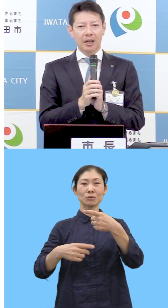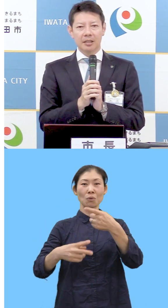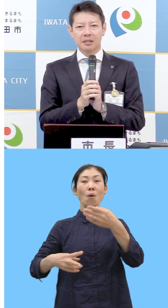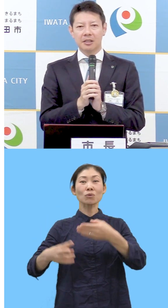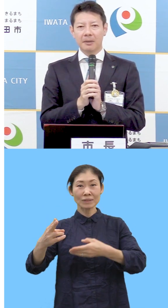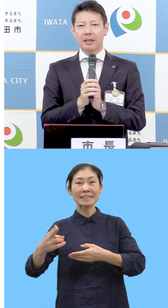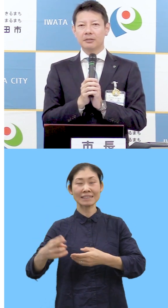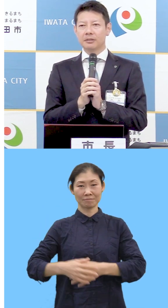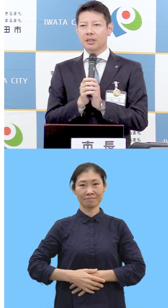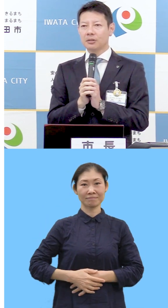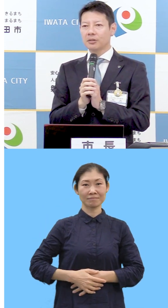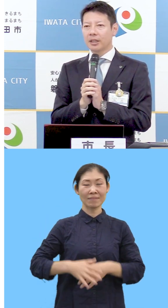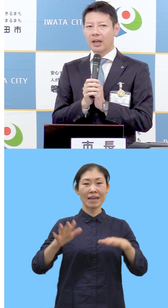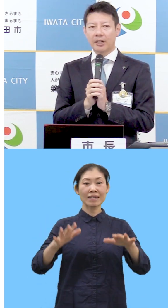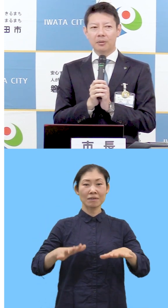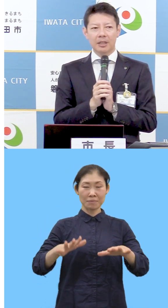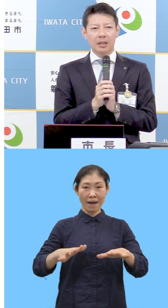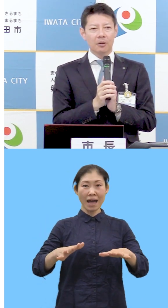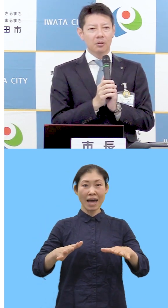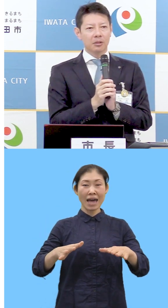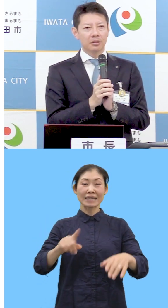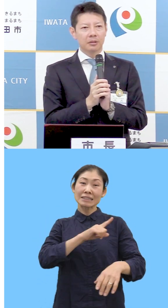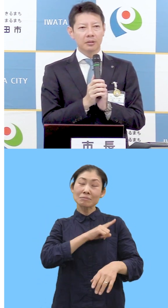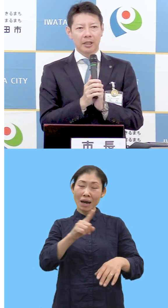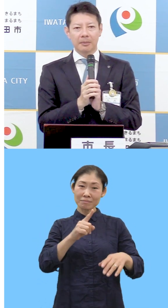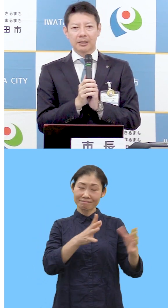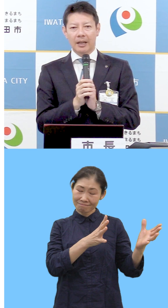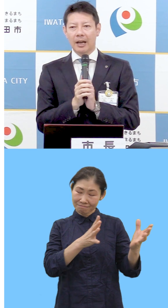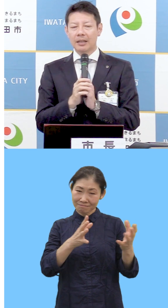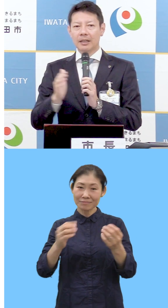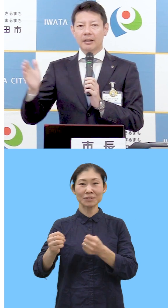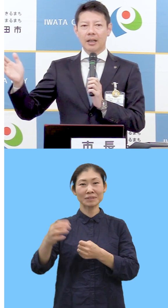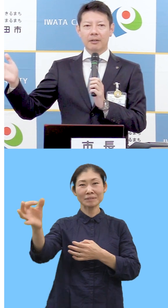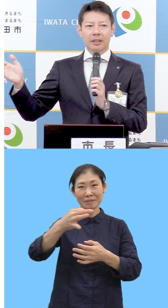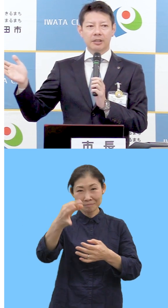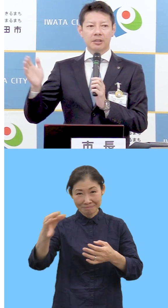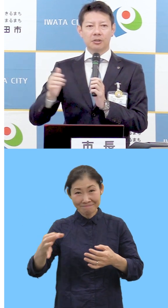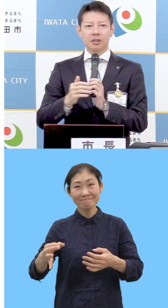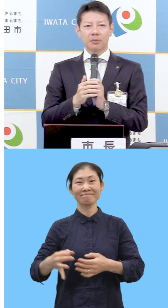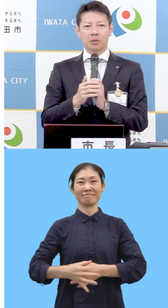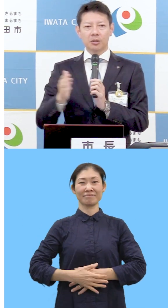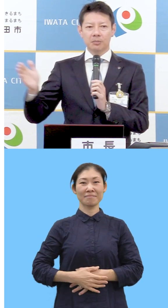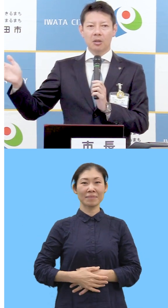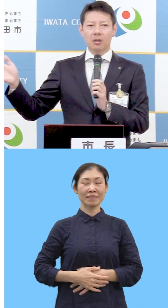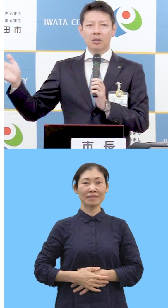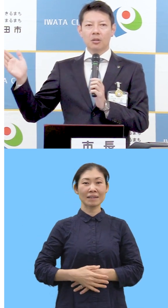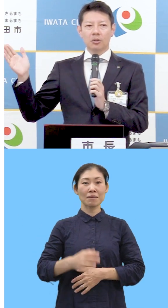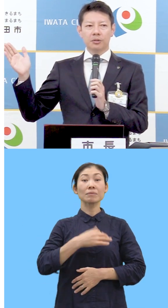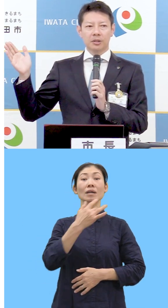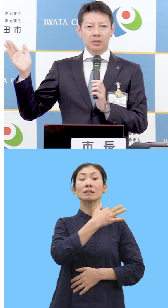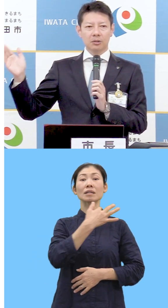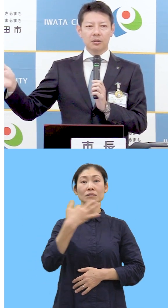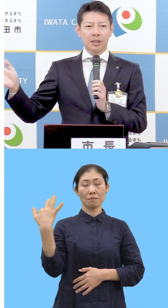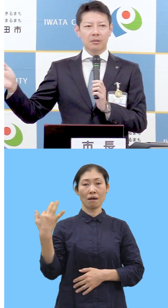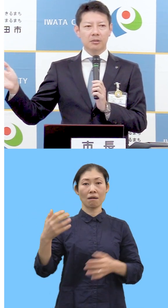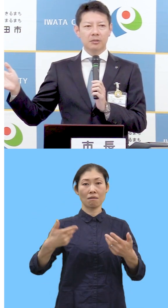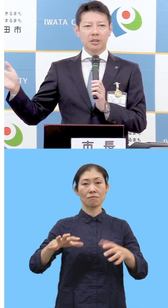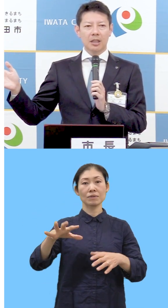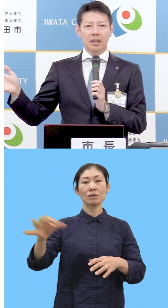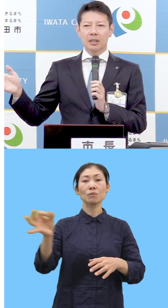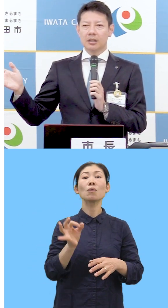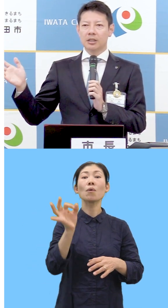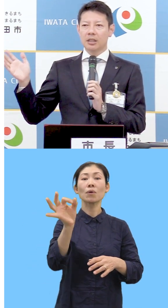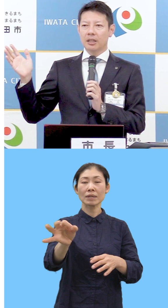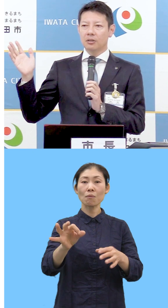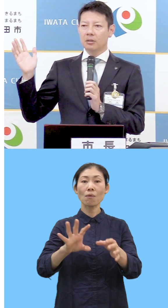週間がやはり一番ふるさと納税駆け込みで多くなりますから、私たちとしても今年もこのふるさと納税を通